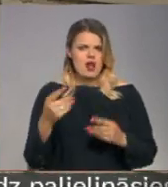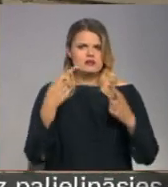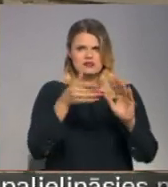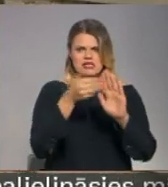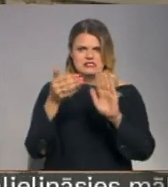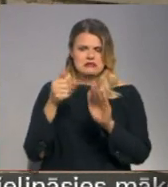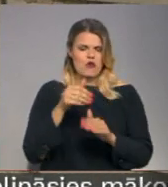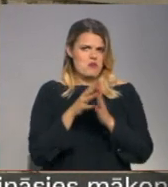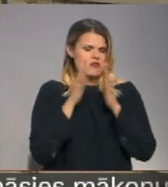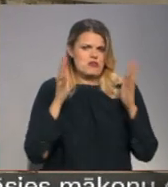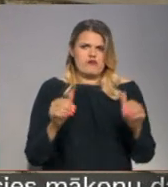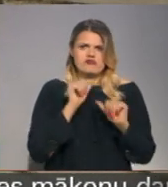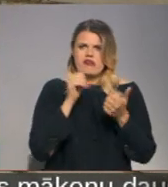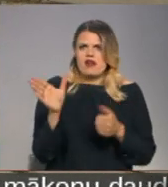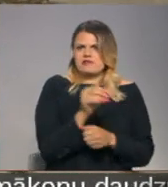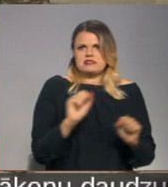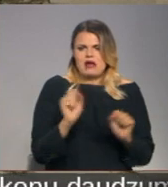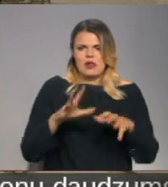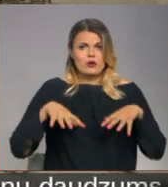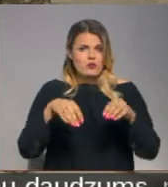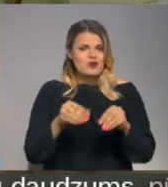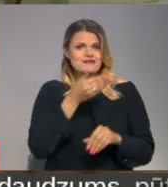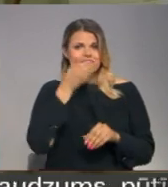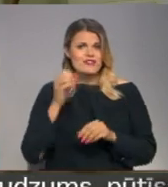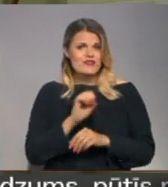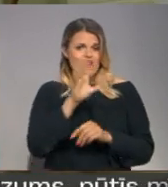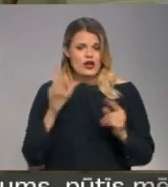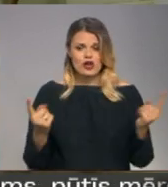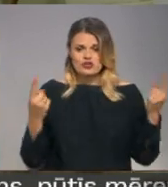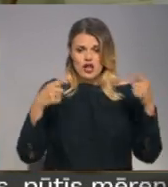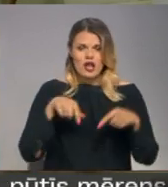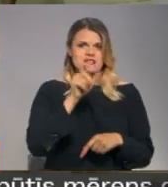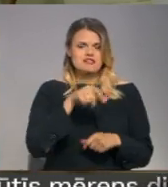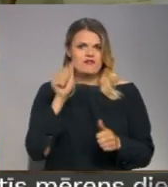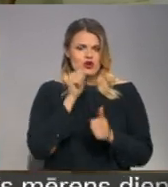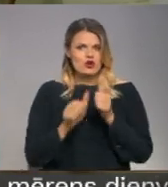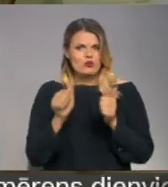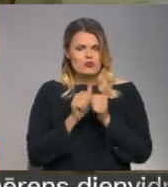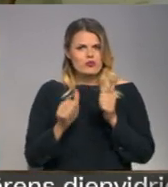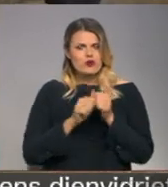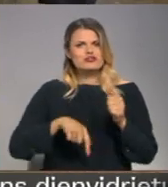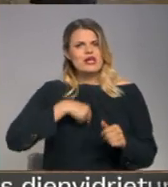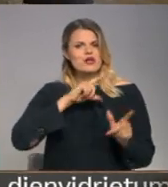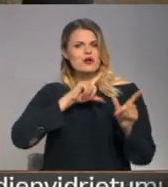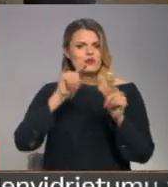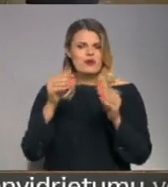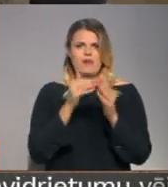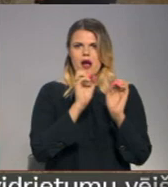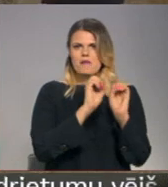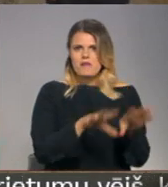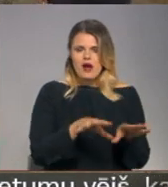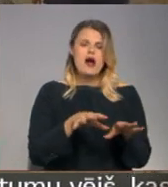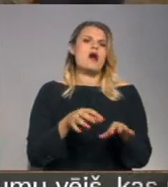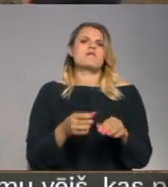citi līdzīgi raksturu izsaukumi. Līdz ar silto un gaišo laiku cilvēki arvien biežāk mēdz uz ilgāku laiku atstāt savus